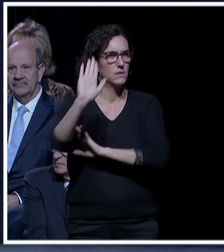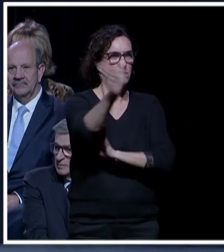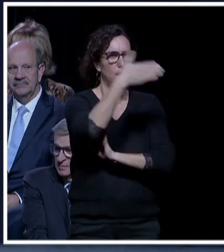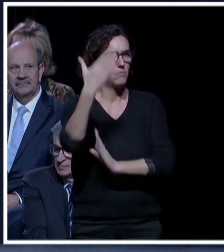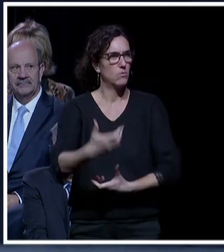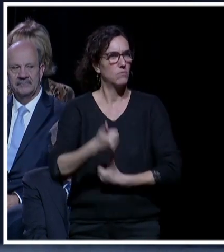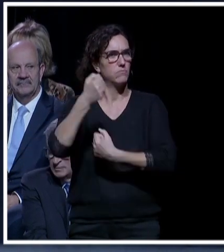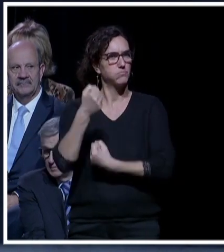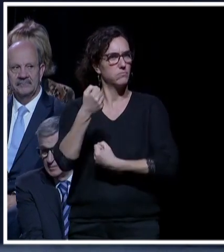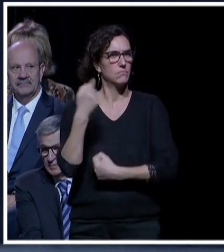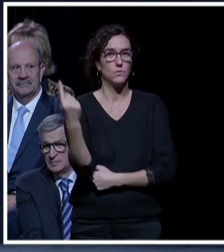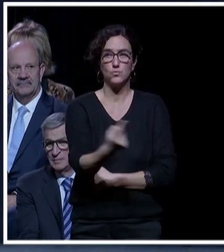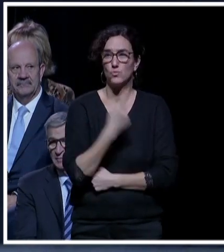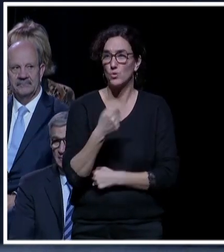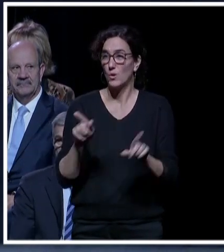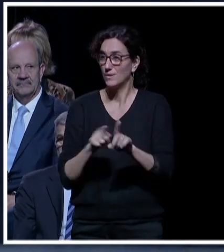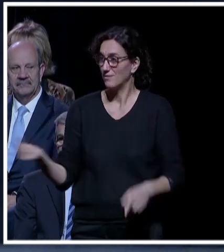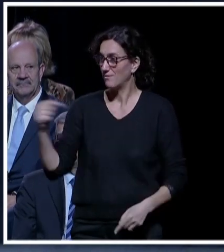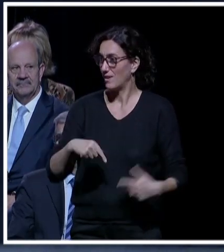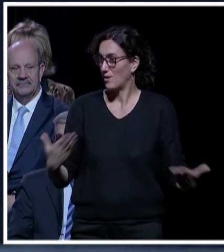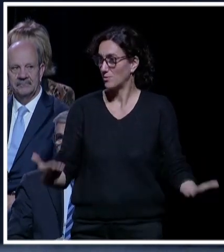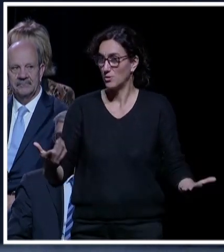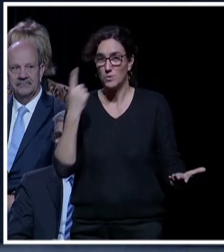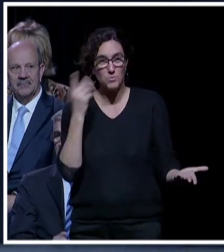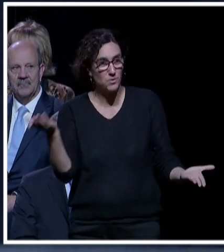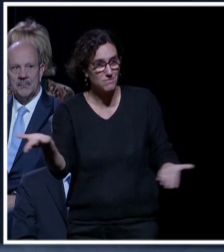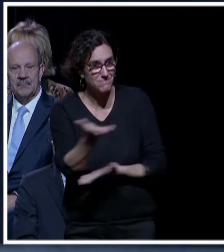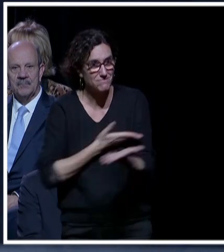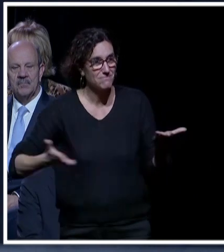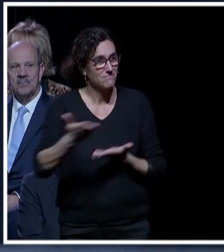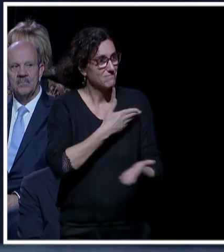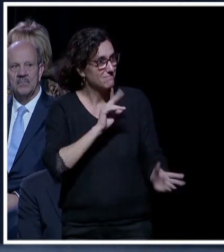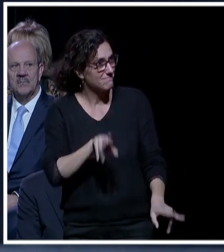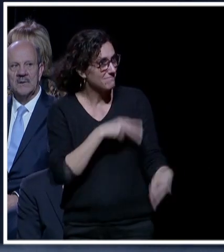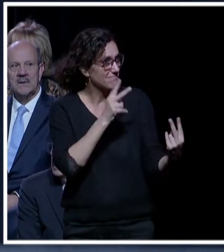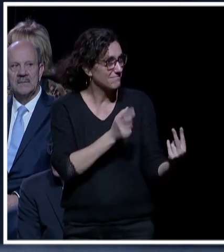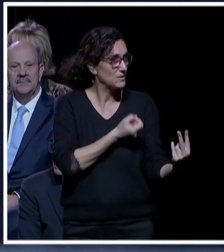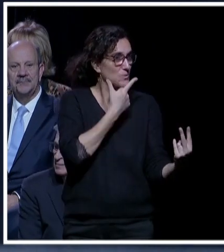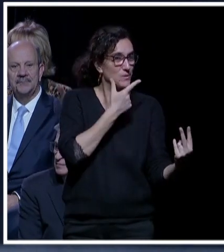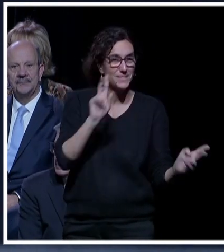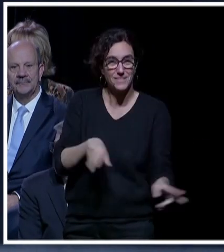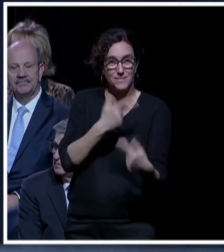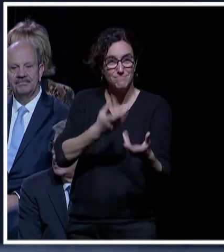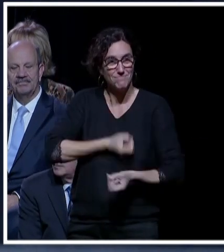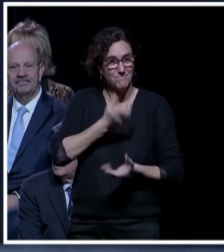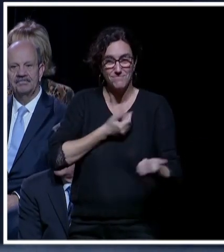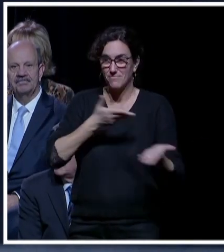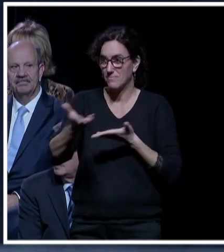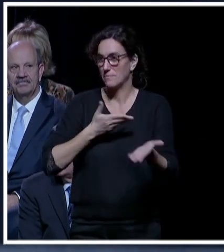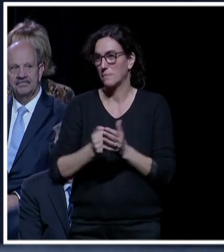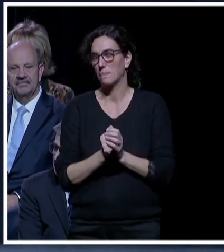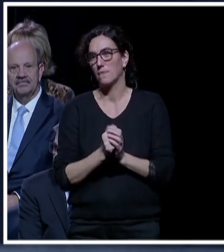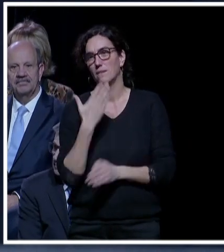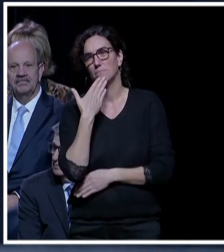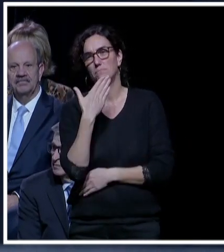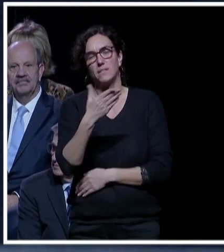pour échanger un mot, un sourire. Alors, du fond du cœur, je voudrais remercier tous ceux qui en font une fête exceptionnelle. Merci à